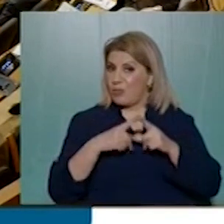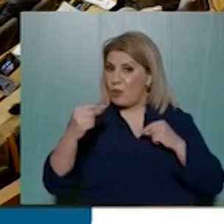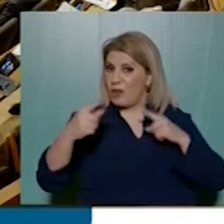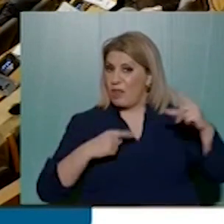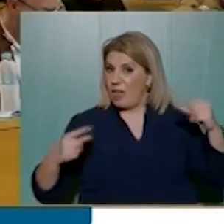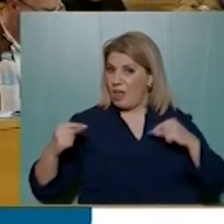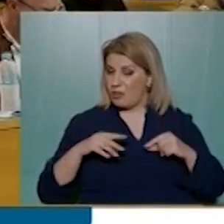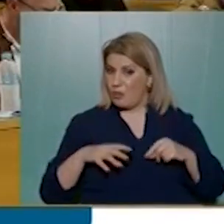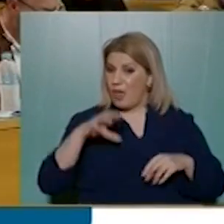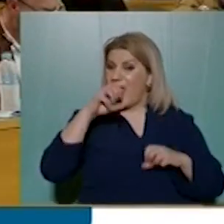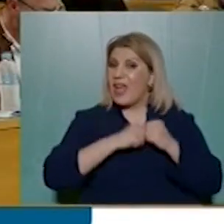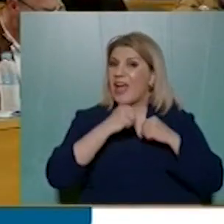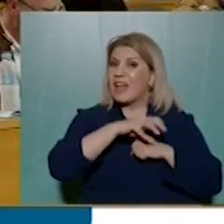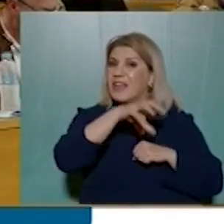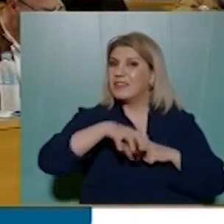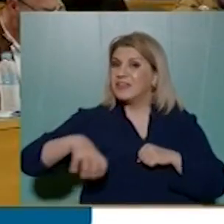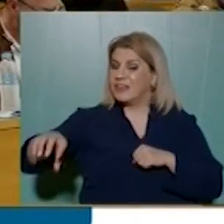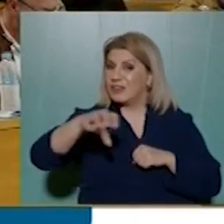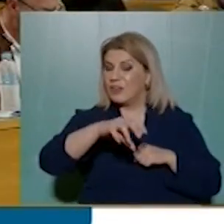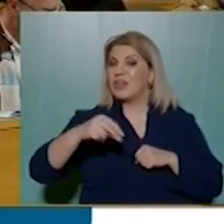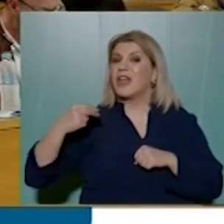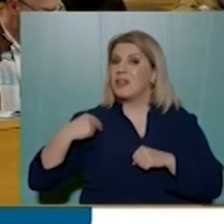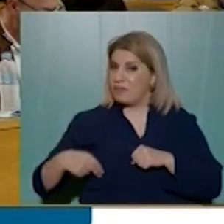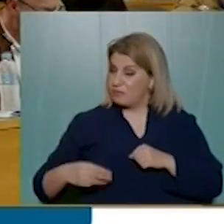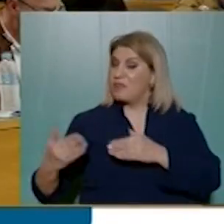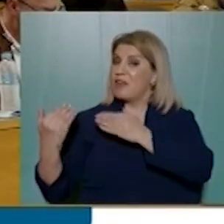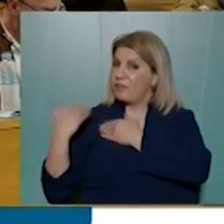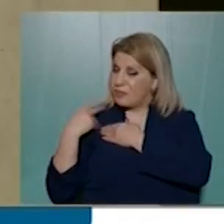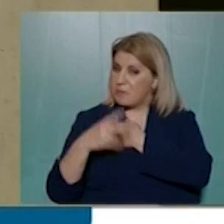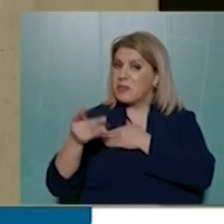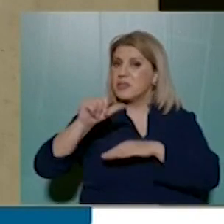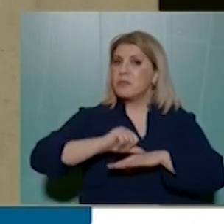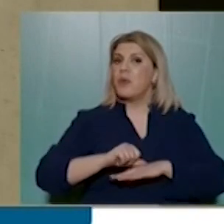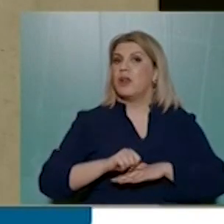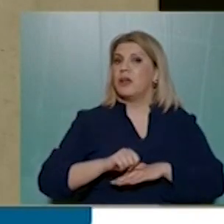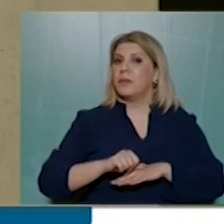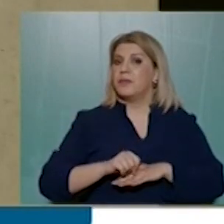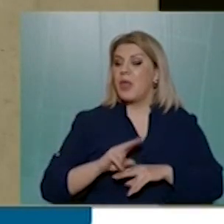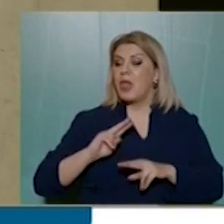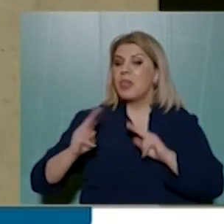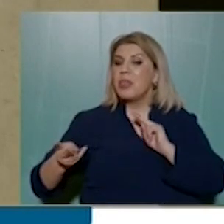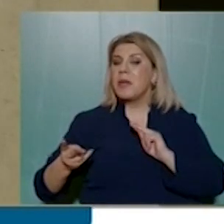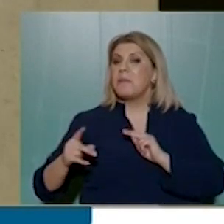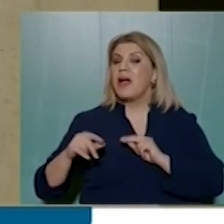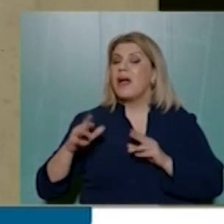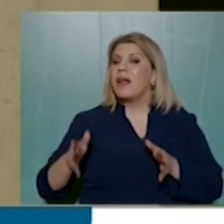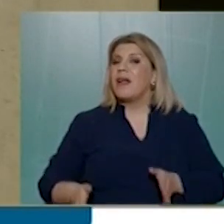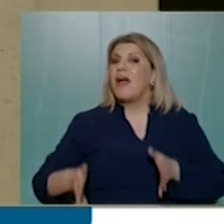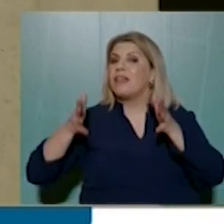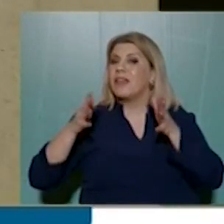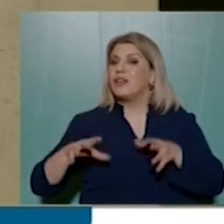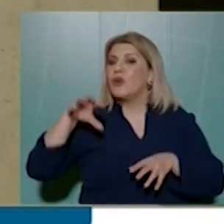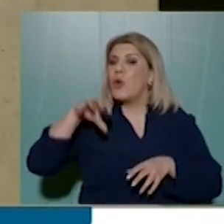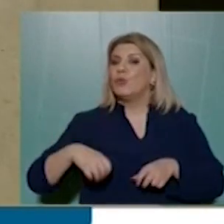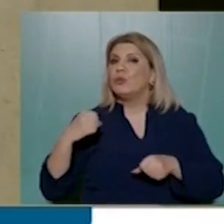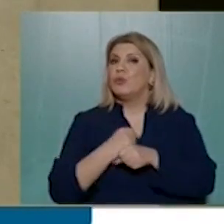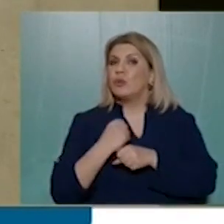βρίσκονται ακόμα με ευθύνη και των δημοτικών αρχών μέσα στις πόλεις μας δίπλα σε χιλιάδες κατοικίες και χώρους δουλειάς